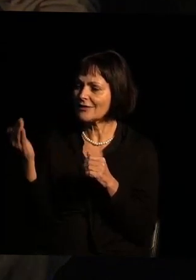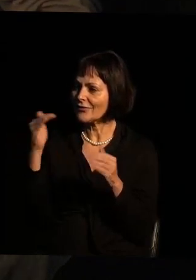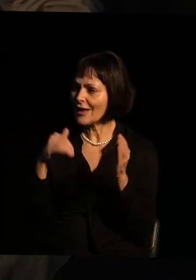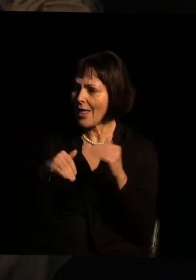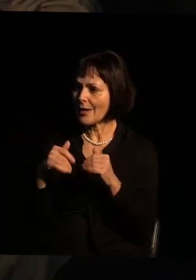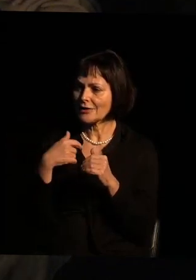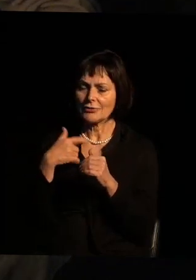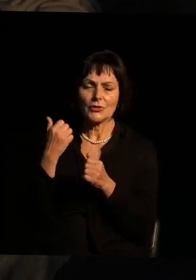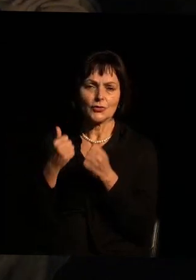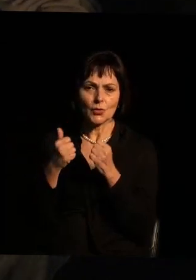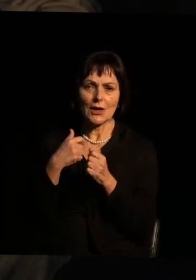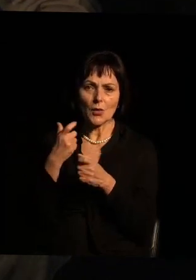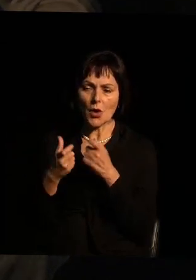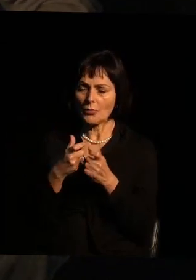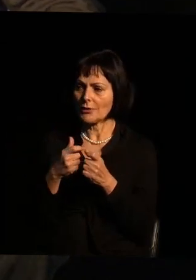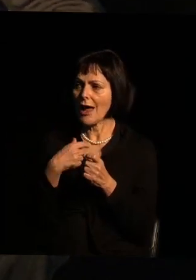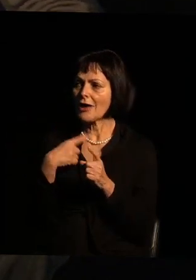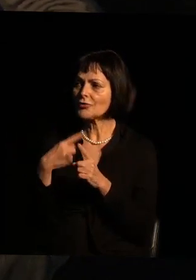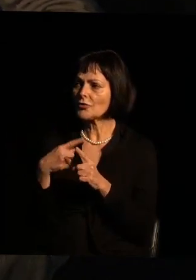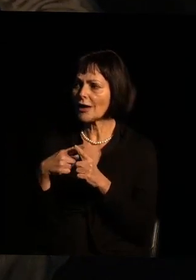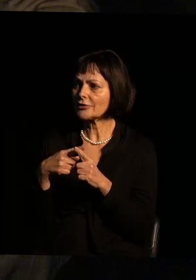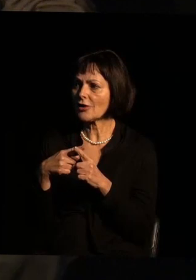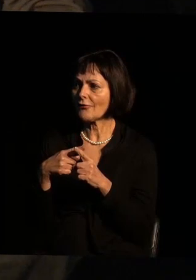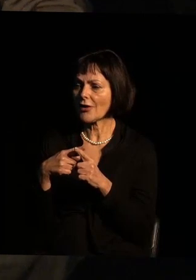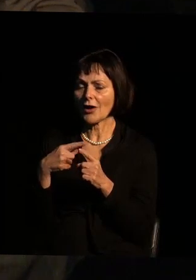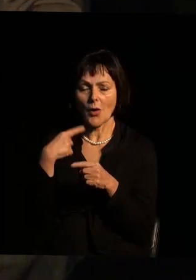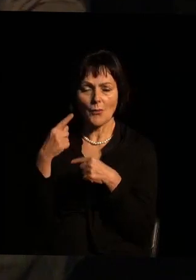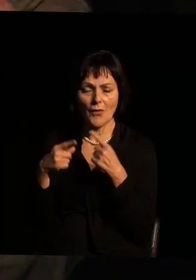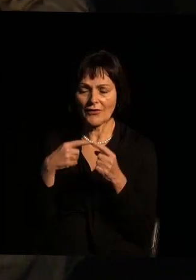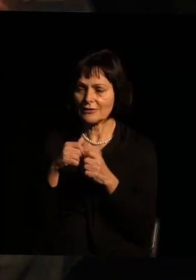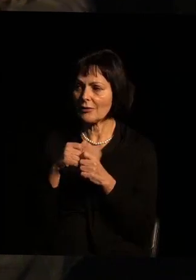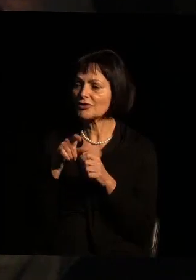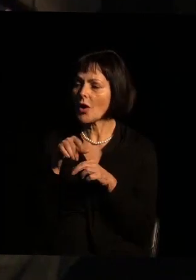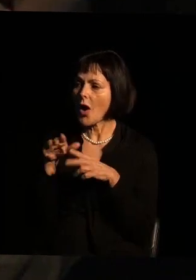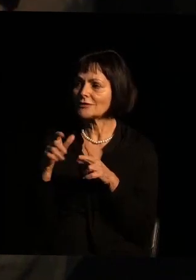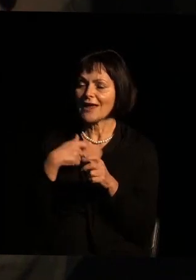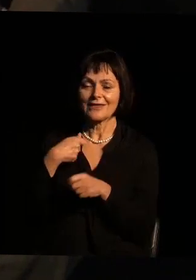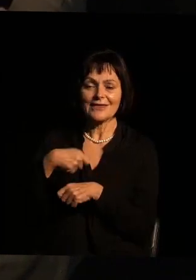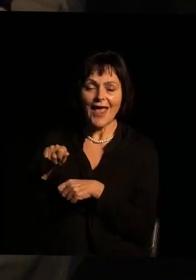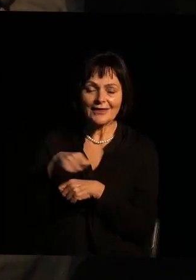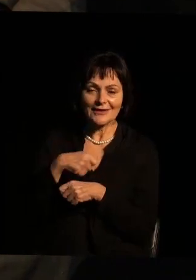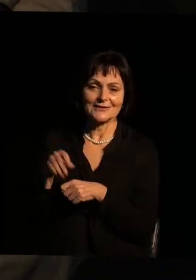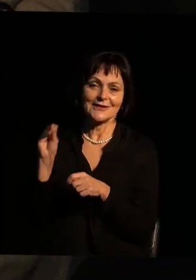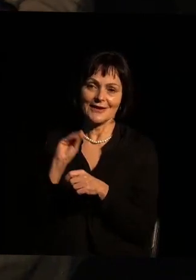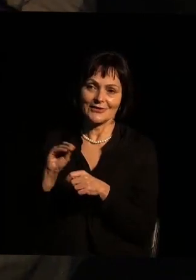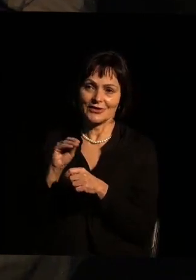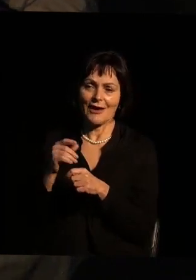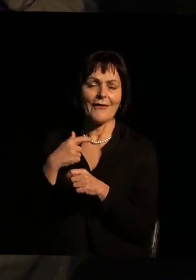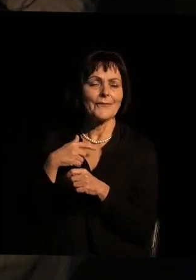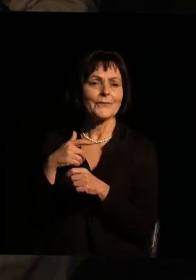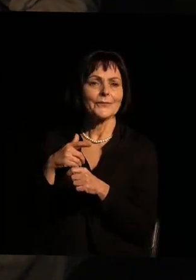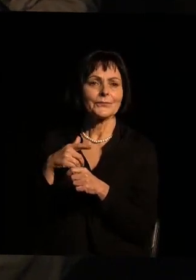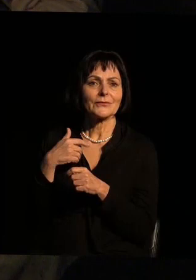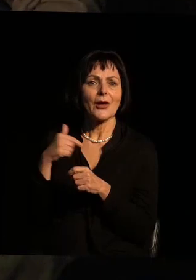gdzie niezbyt trudne rzeczy robimy. No dodatkowo, tak jak opowiadałeś, no, chodzę na tenis, gdzieś tam coś innego. W każdym